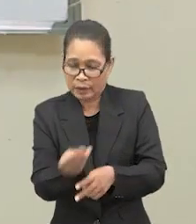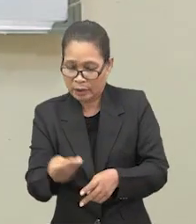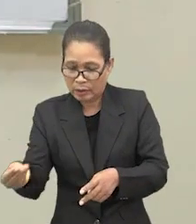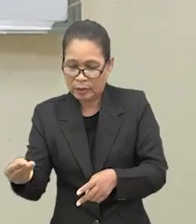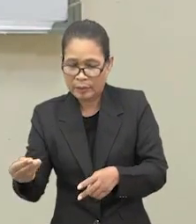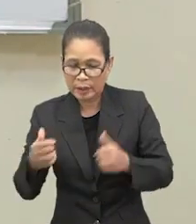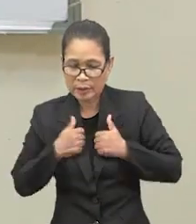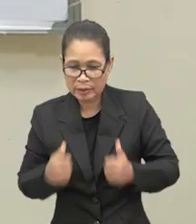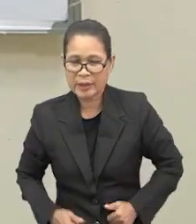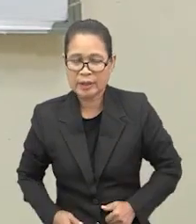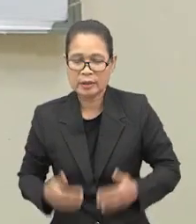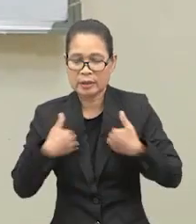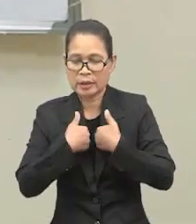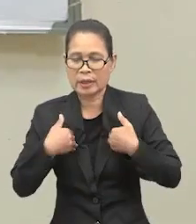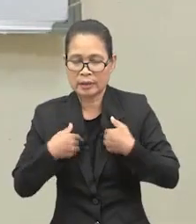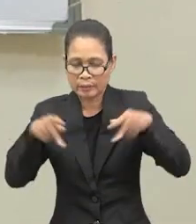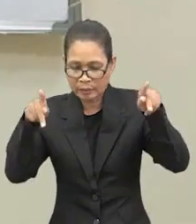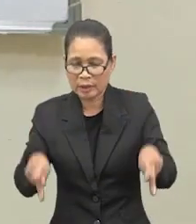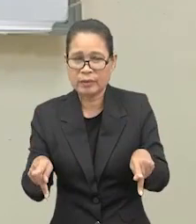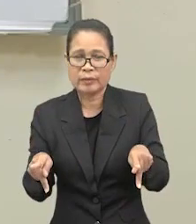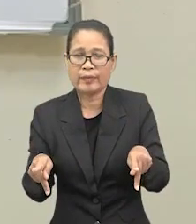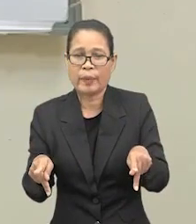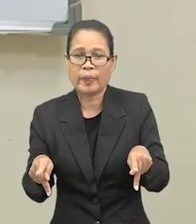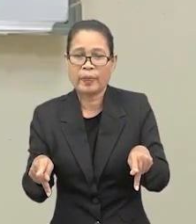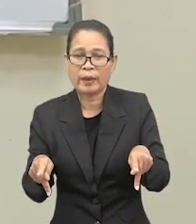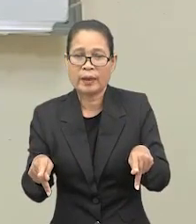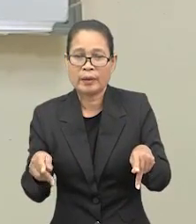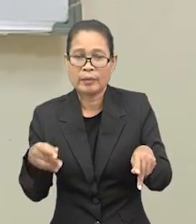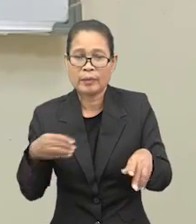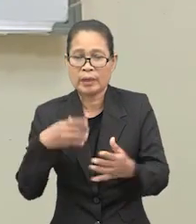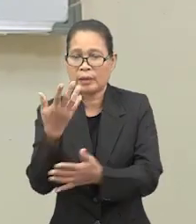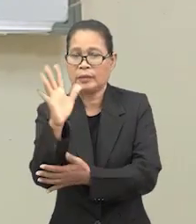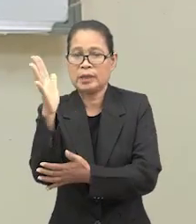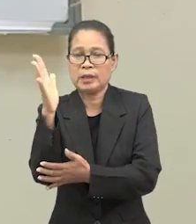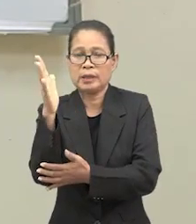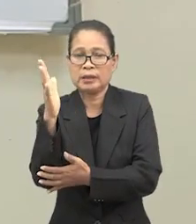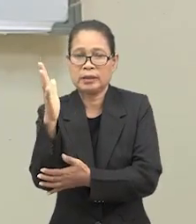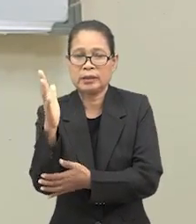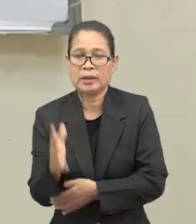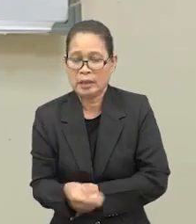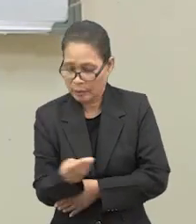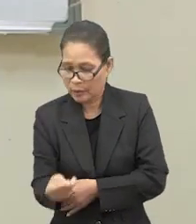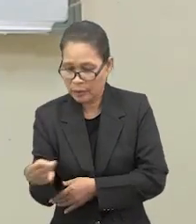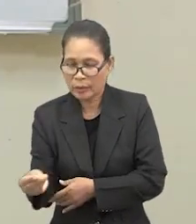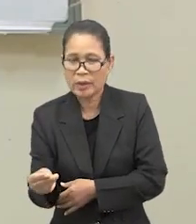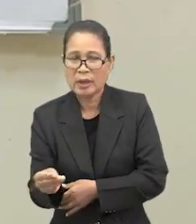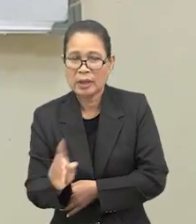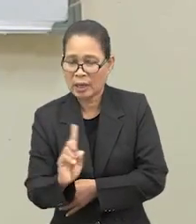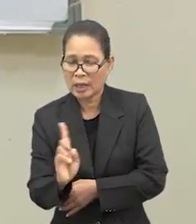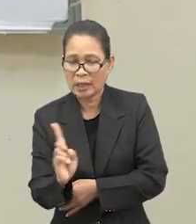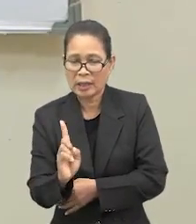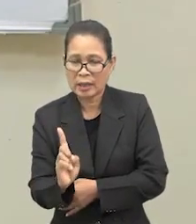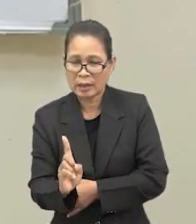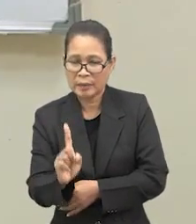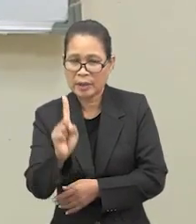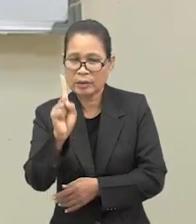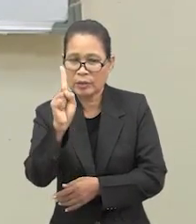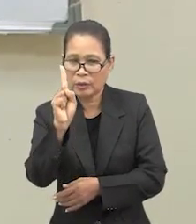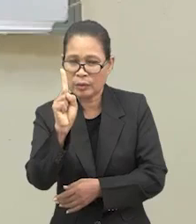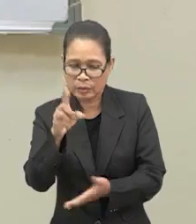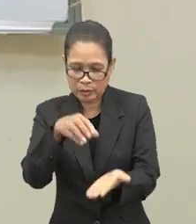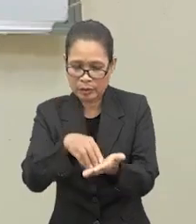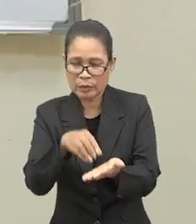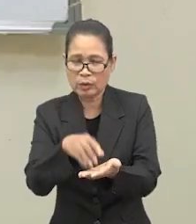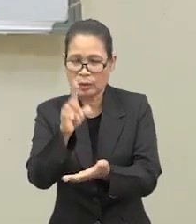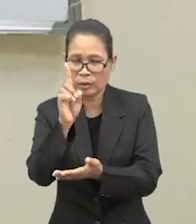tới lỡ bật thốc đại miên chi vất. Ai miên sát, miên mà nú, miên rục ở chiếc ấy nâng, hay nâng vật thậu nà đầy cái